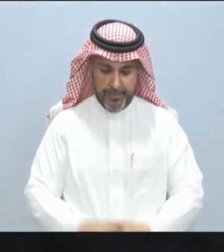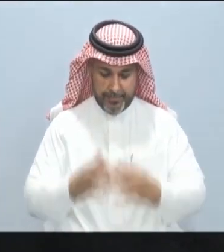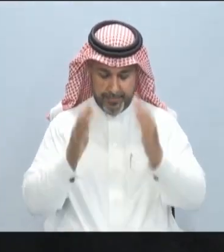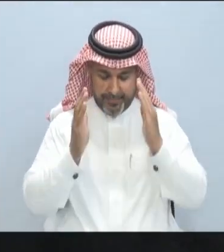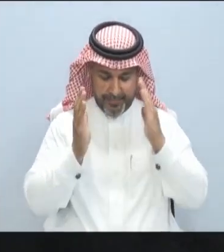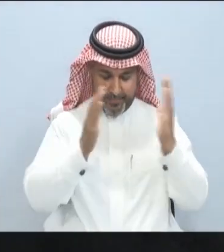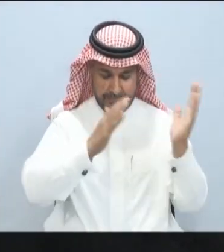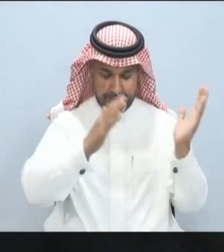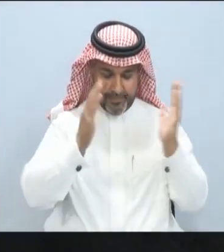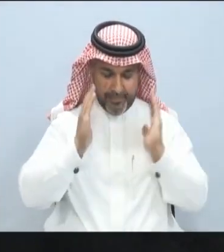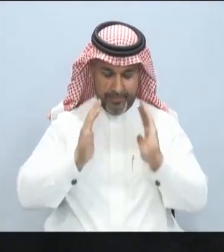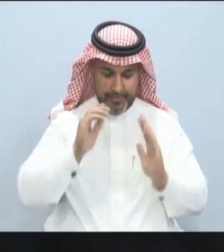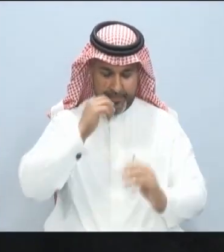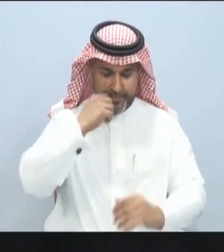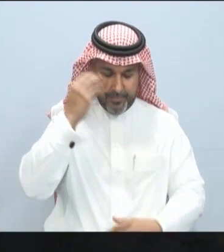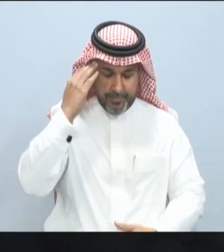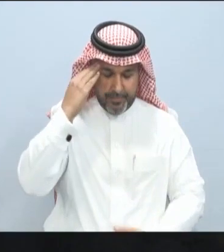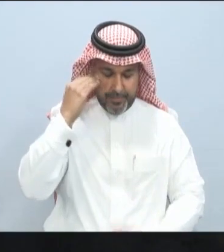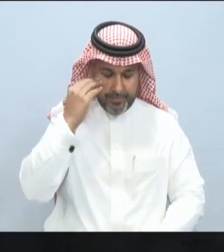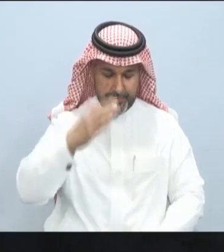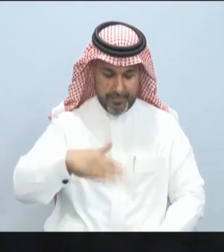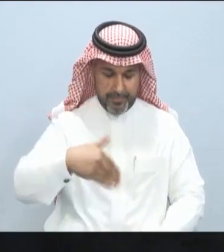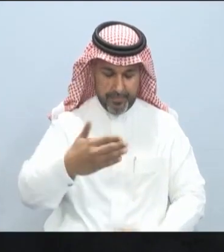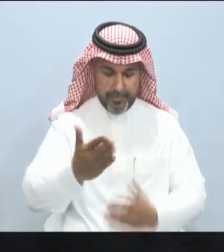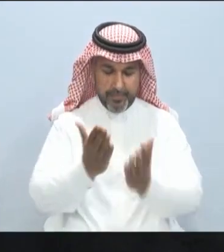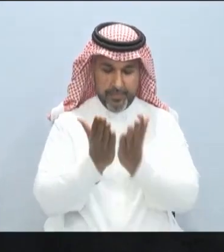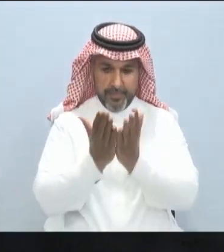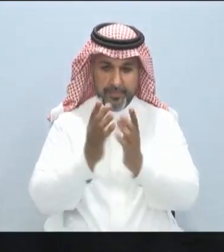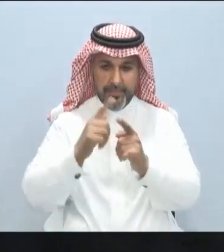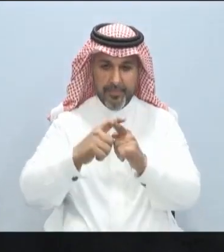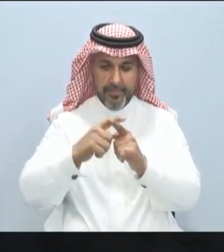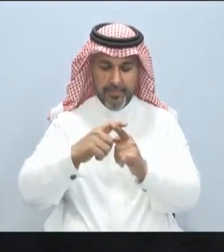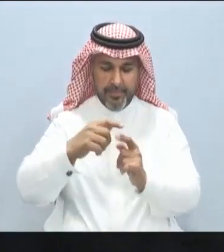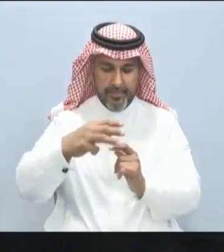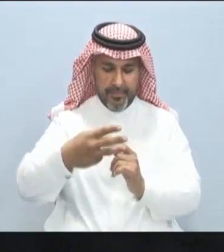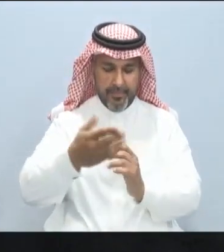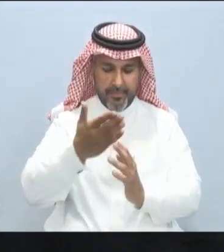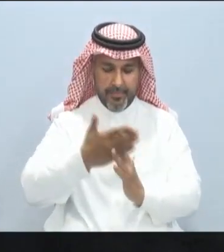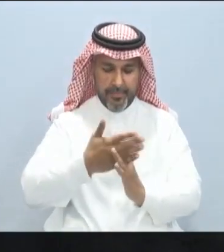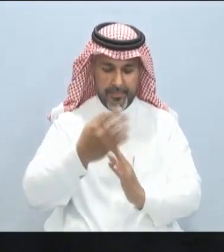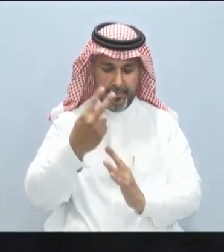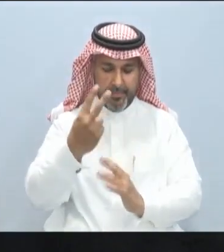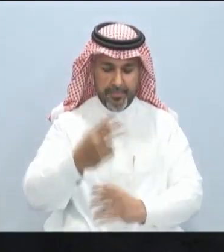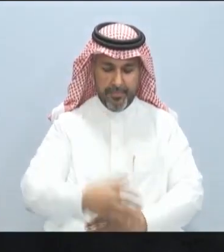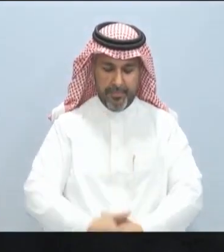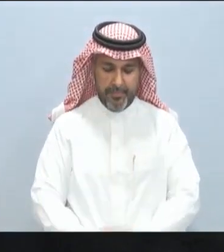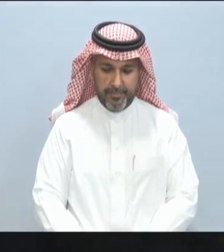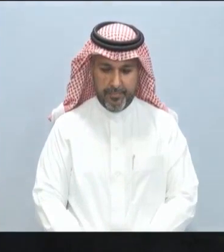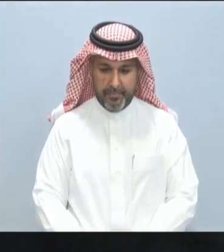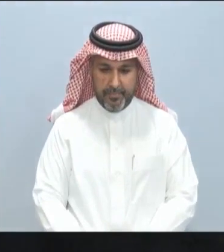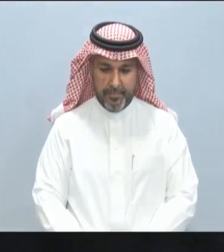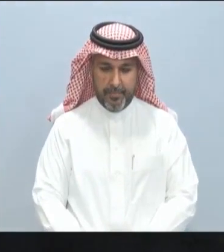يسعدني طلابي وطالبات استكمال شروحات ماده الرياضيات للصف الثالث متوسط الفصل الدراسي الثاني